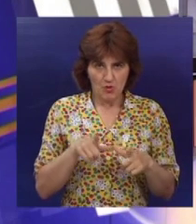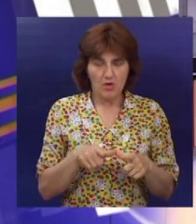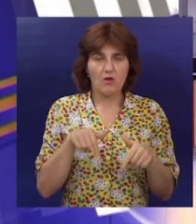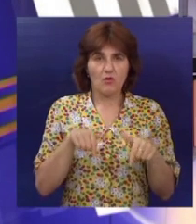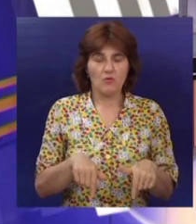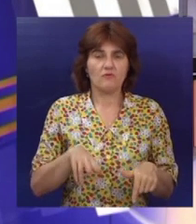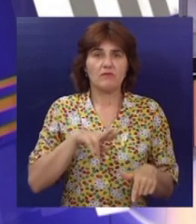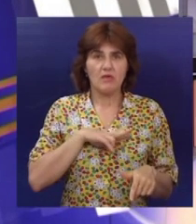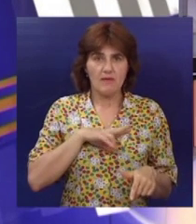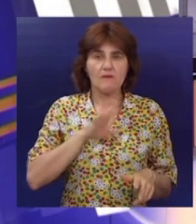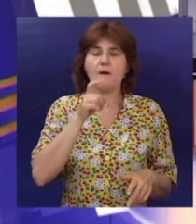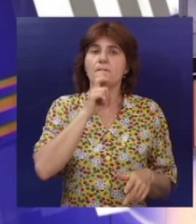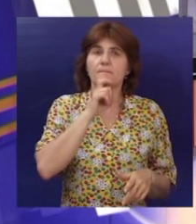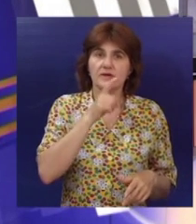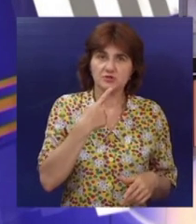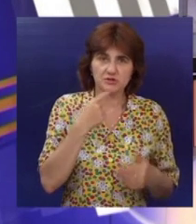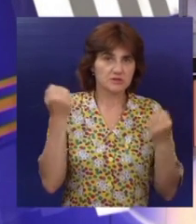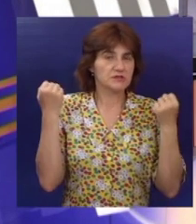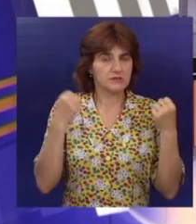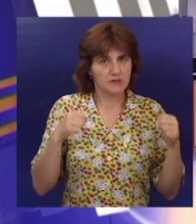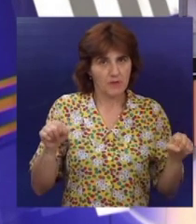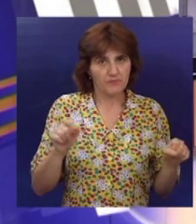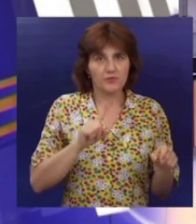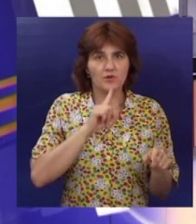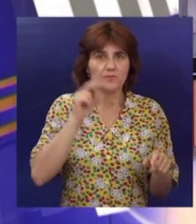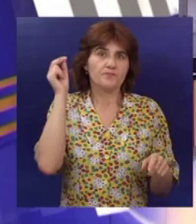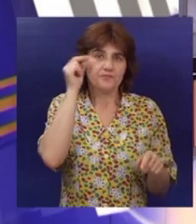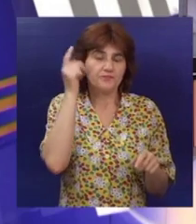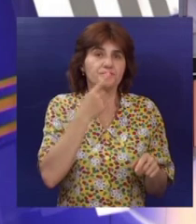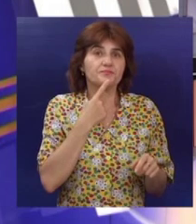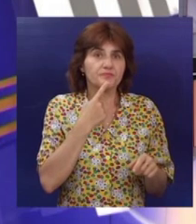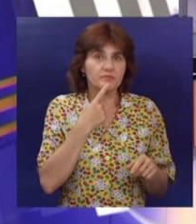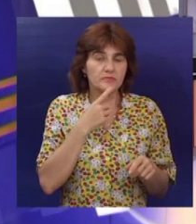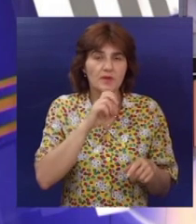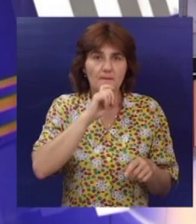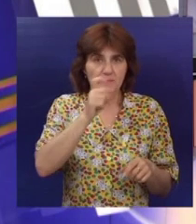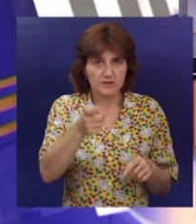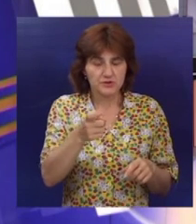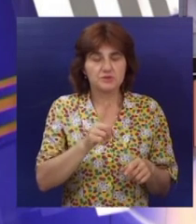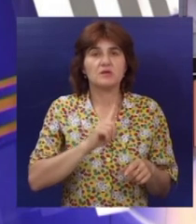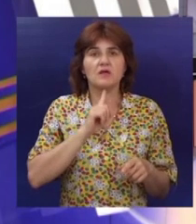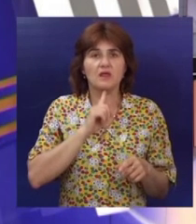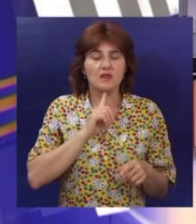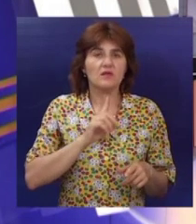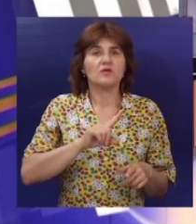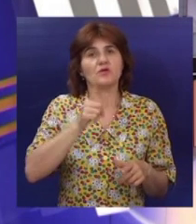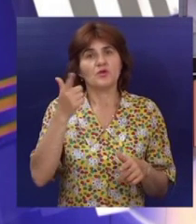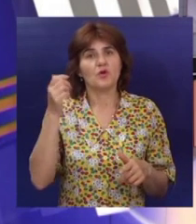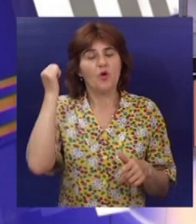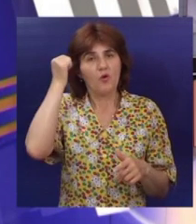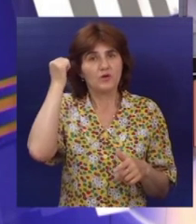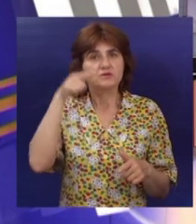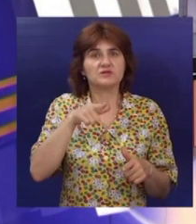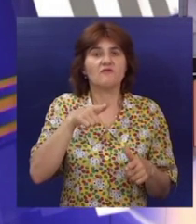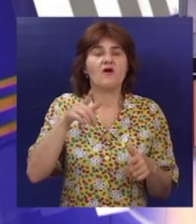u Subotici polažu i na mađarskom jeziku, za kandidate koji su svoje školovanje završene na mađarskom, a u Bujanovcu im je omogućeno da prijemni